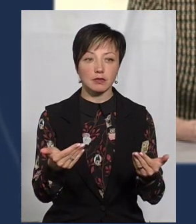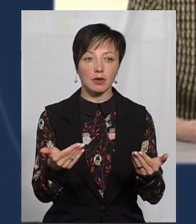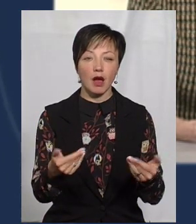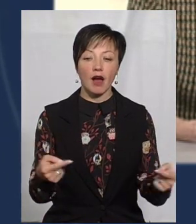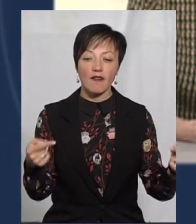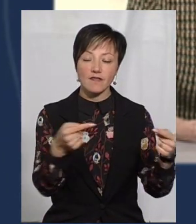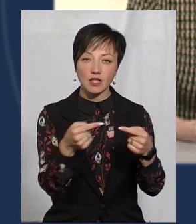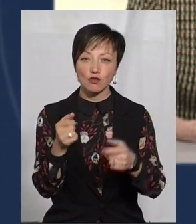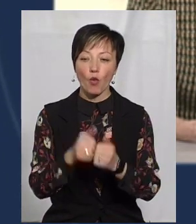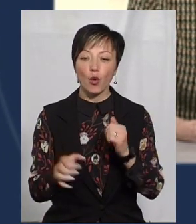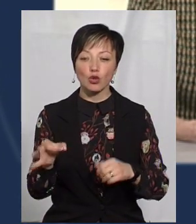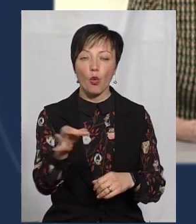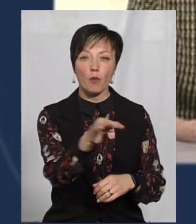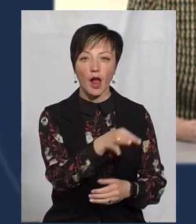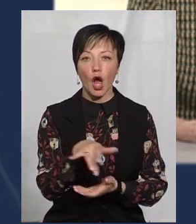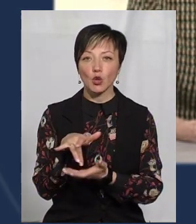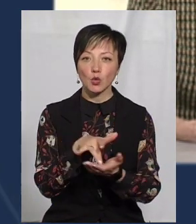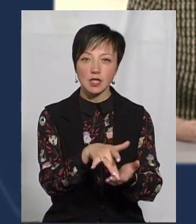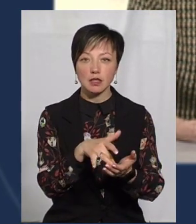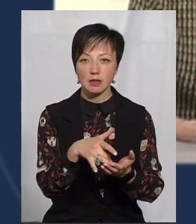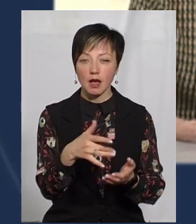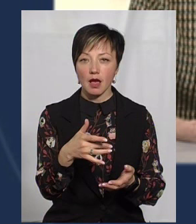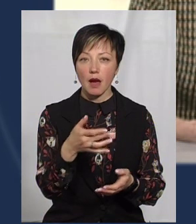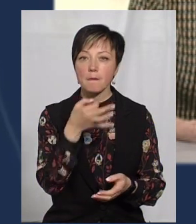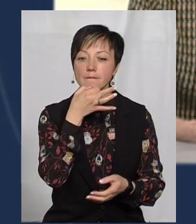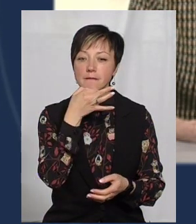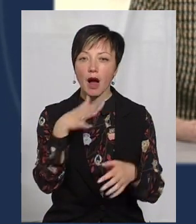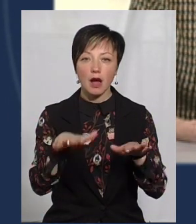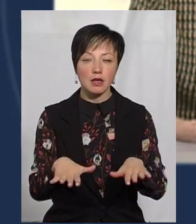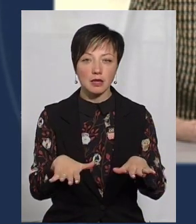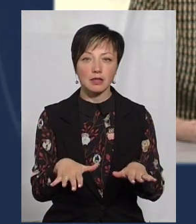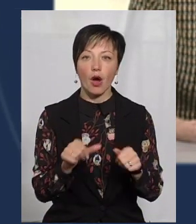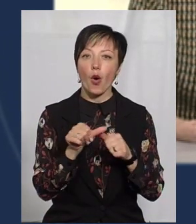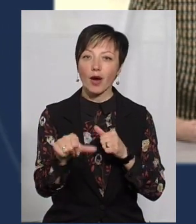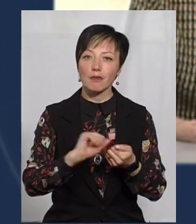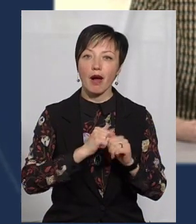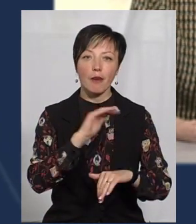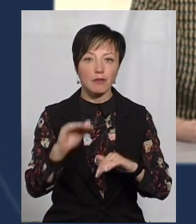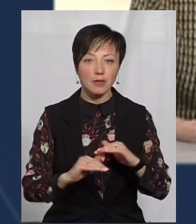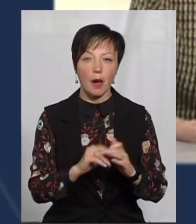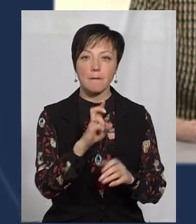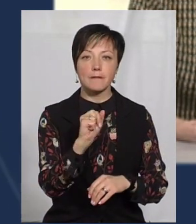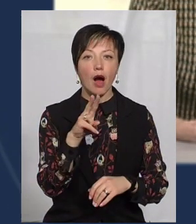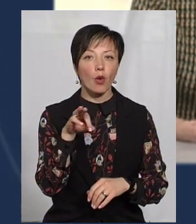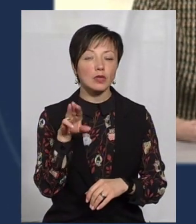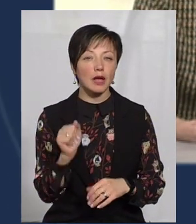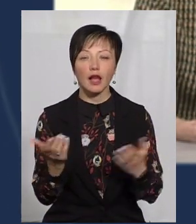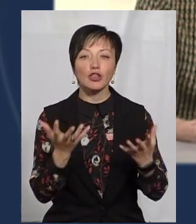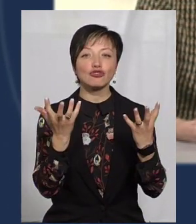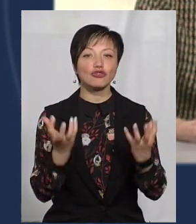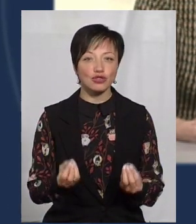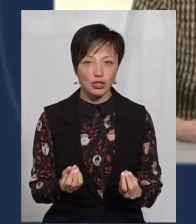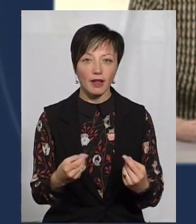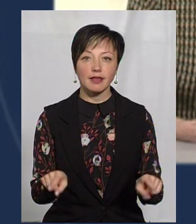у кожній області України туристичний магніт. От окрім Квітки на Камені, окрім Бакоти, які